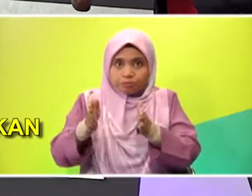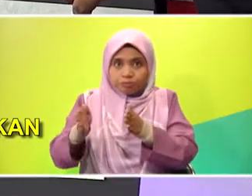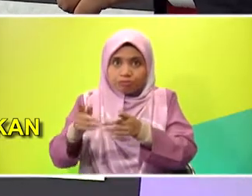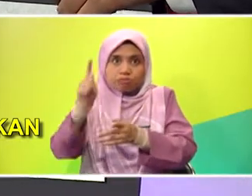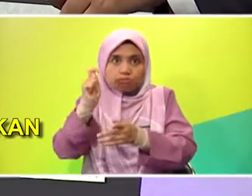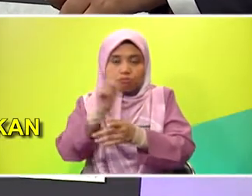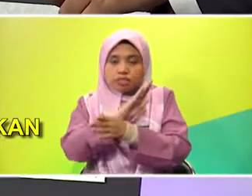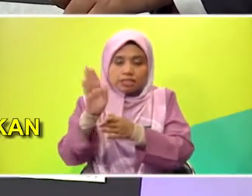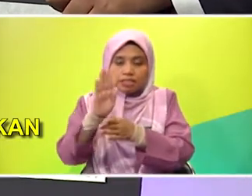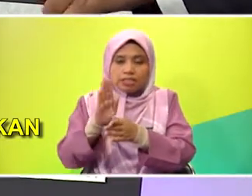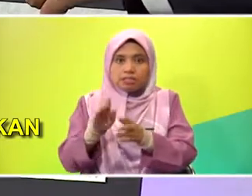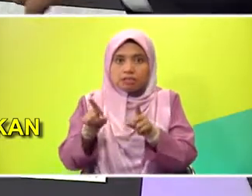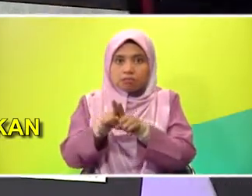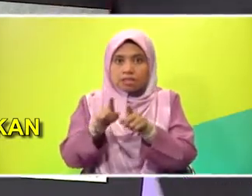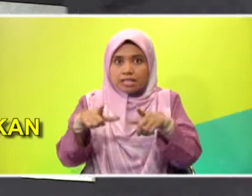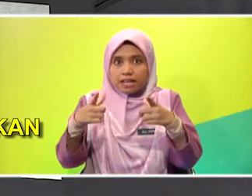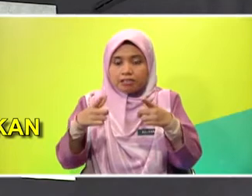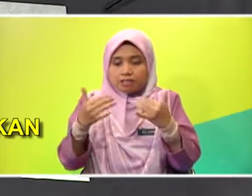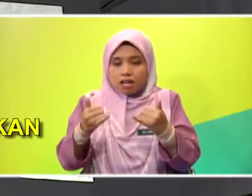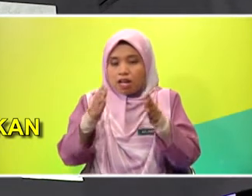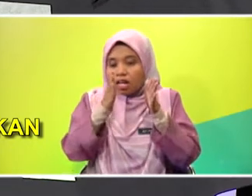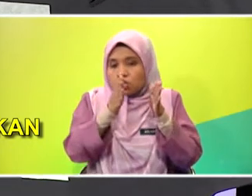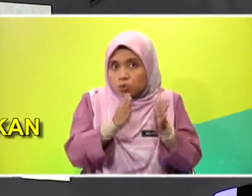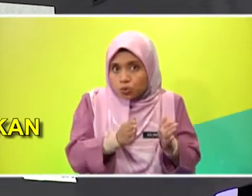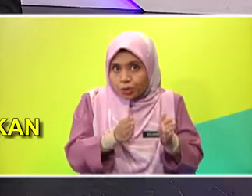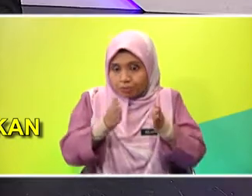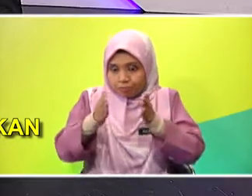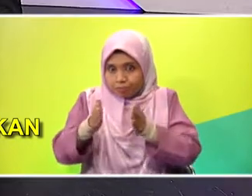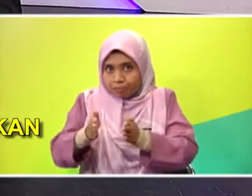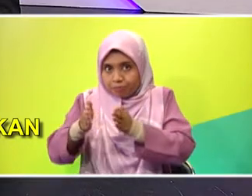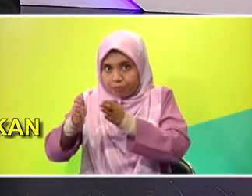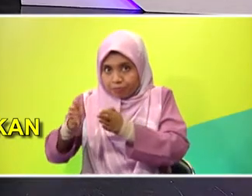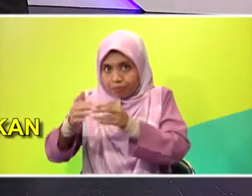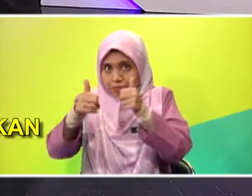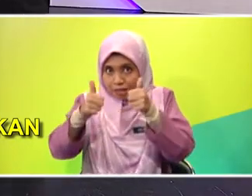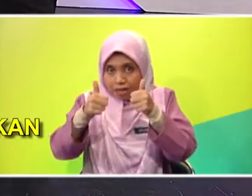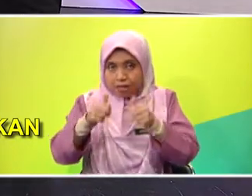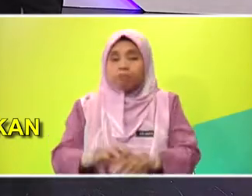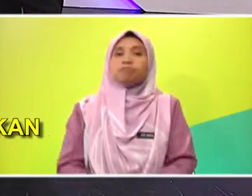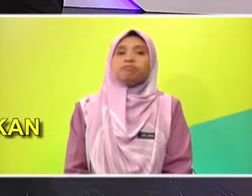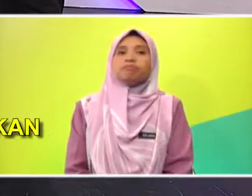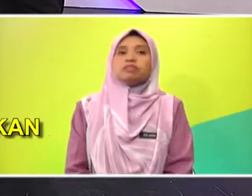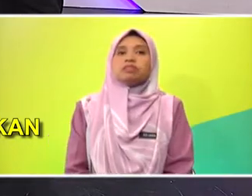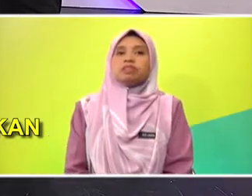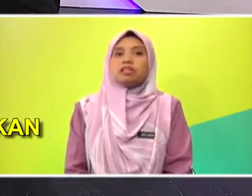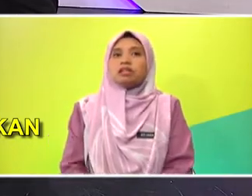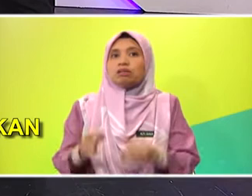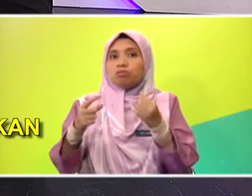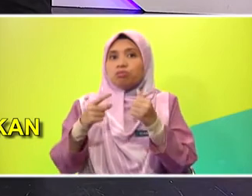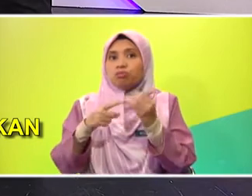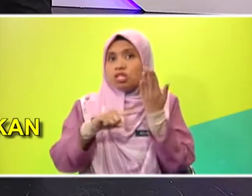menyertai kita pakai nah cabut lomba ini Amin menyengat